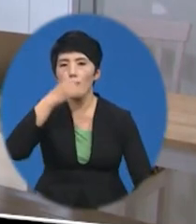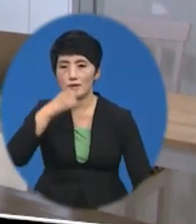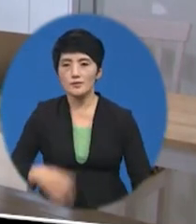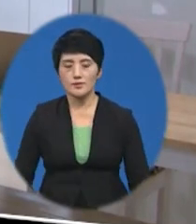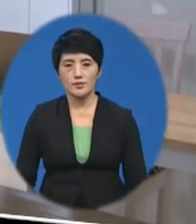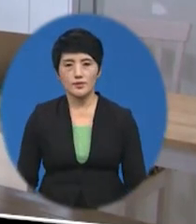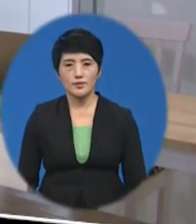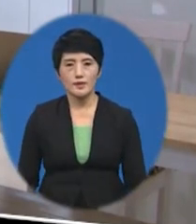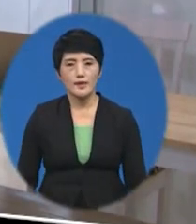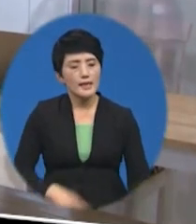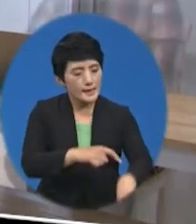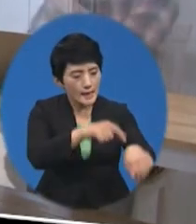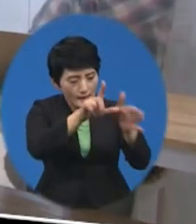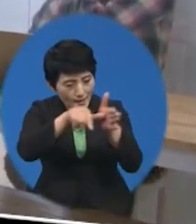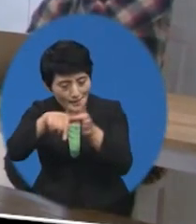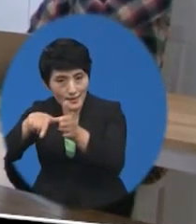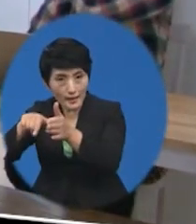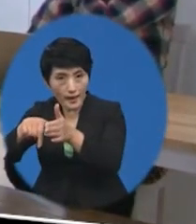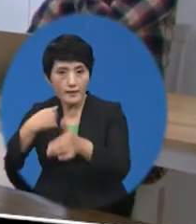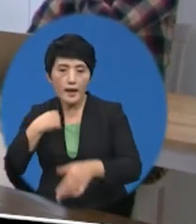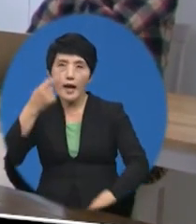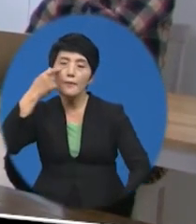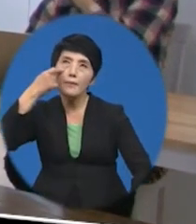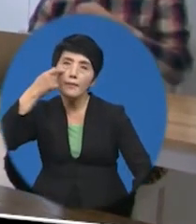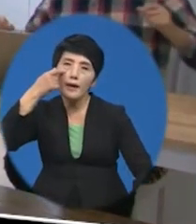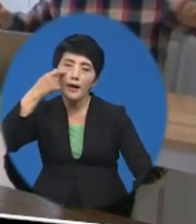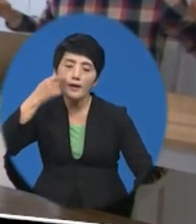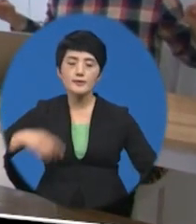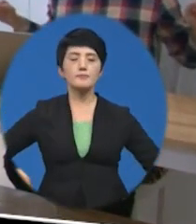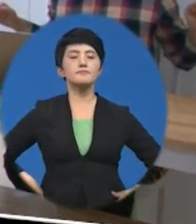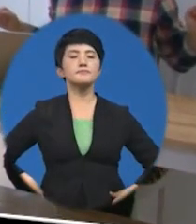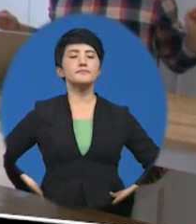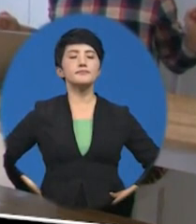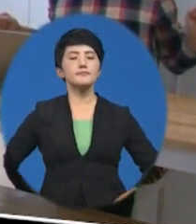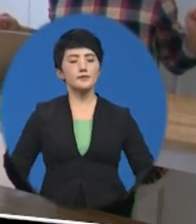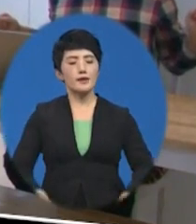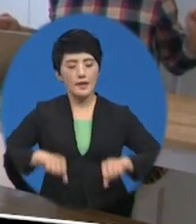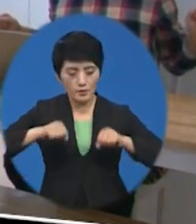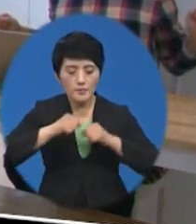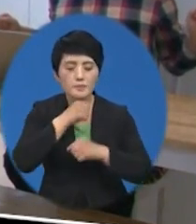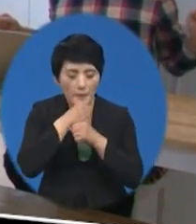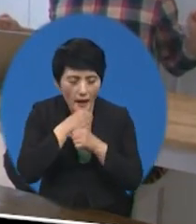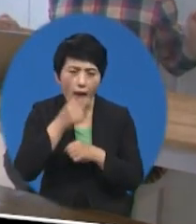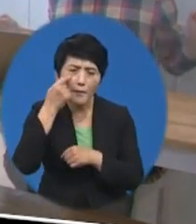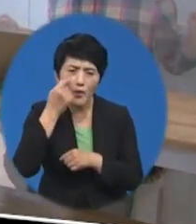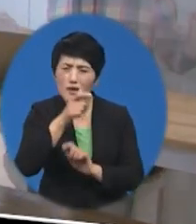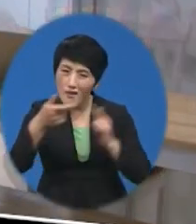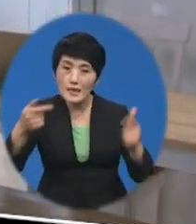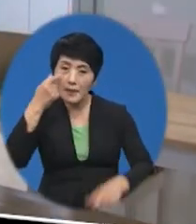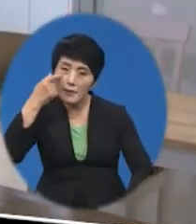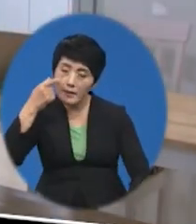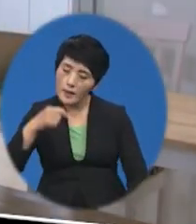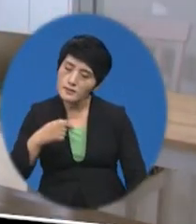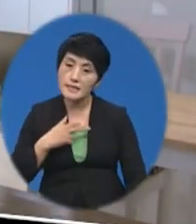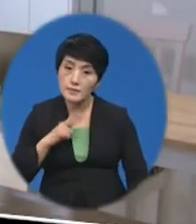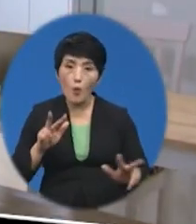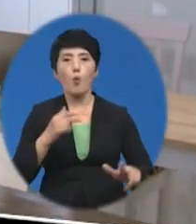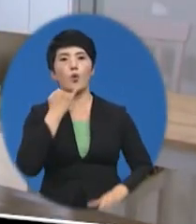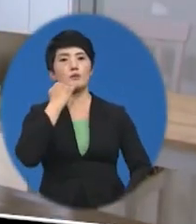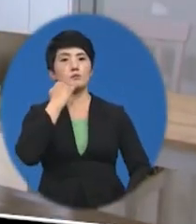했었는데 운동을 하다 보니까 좋아지더라고요. 그래서 지금은 전혀 일상생활에 문제될